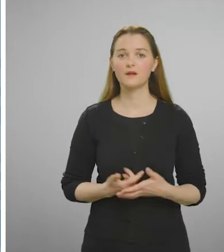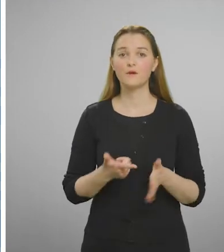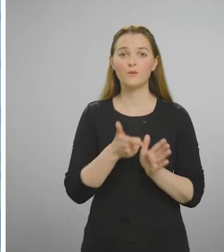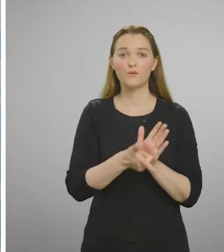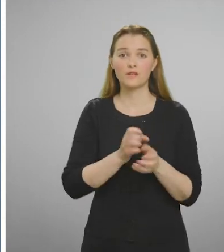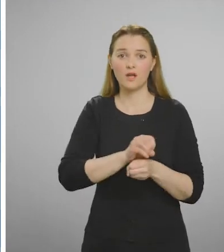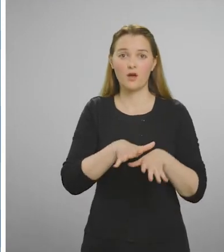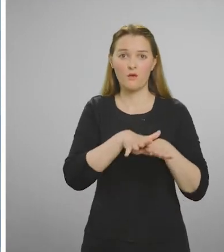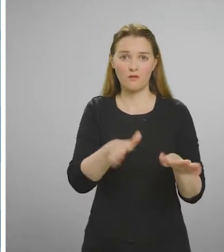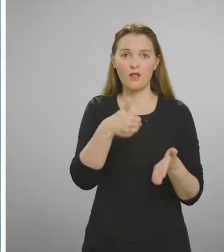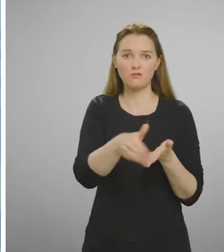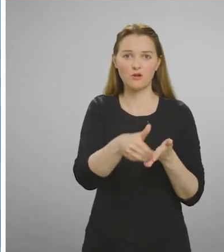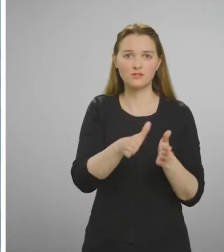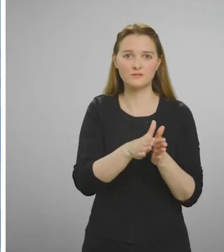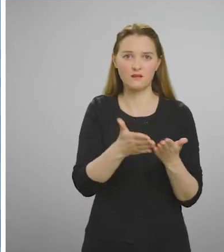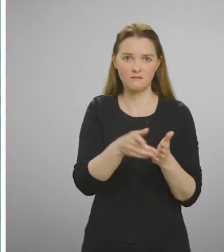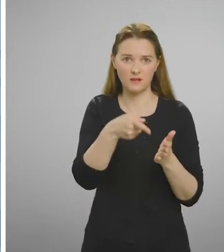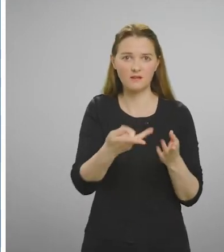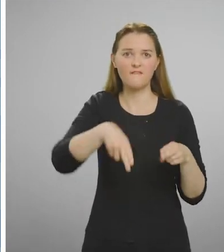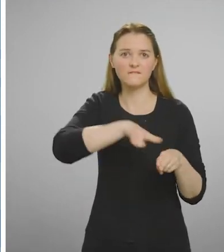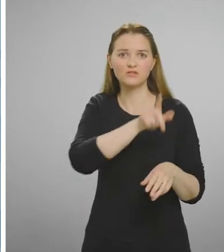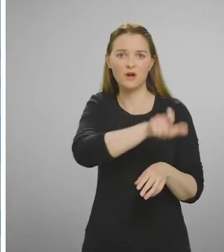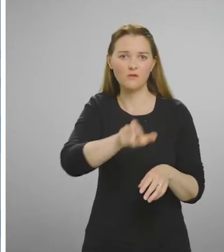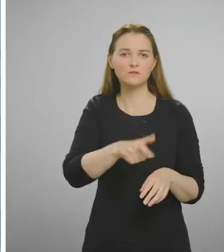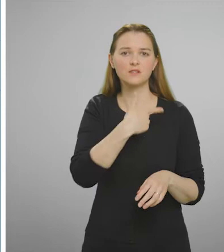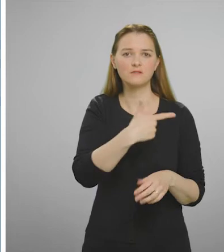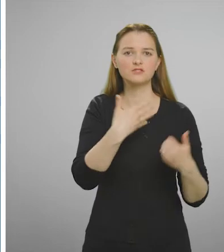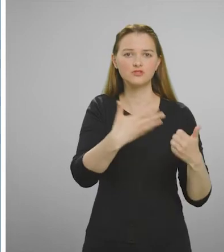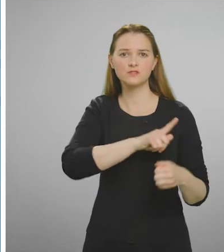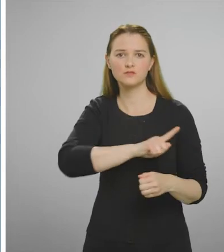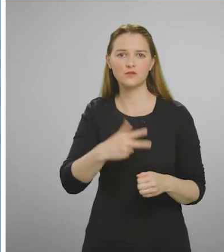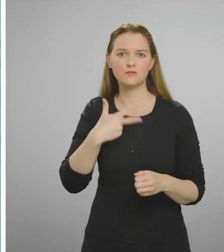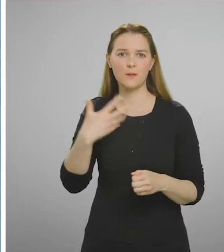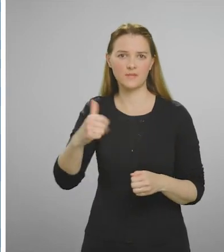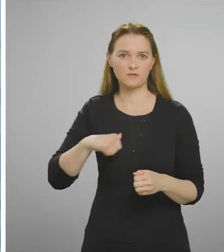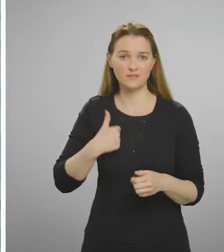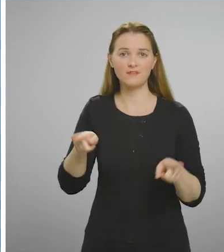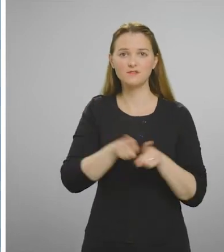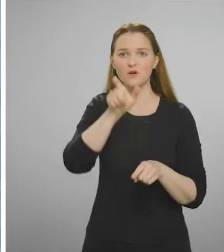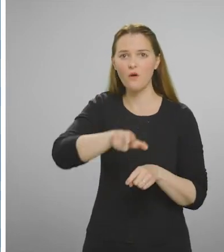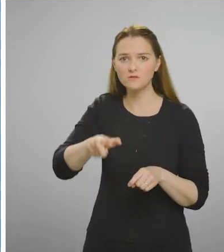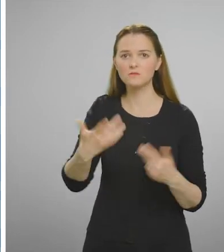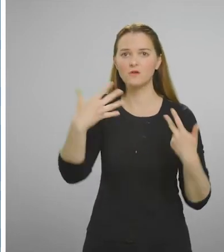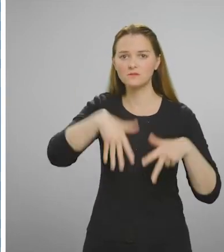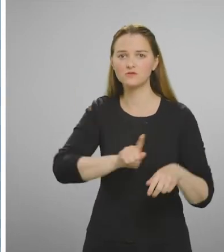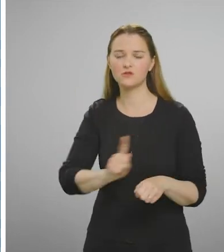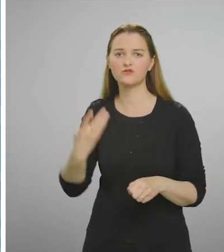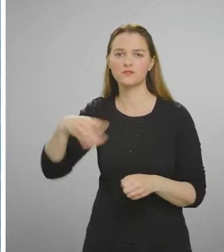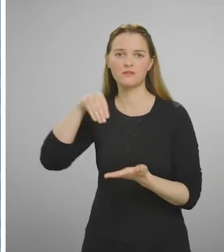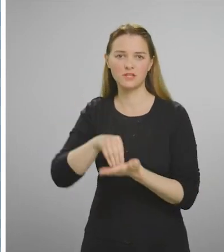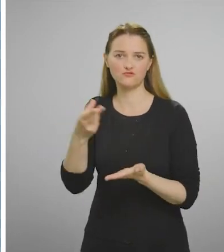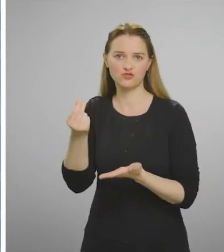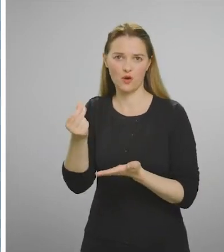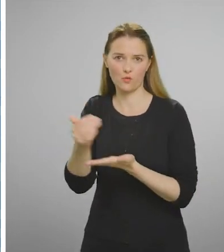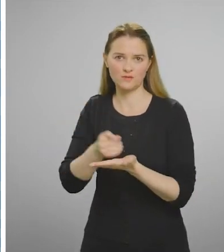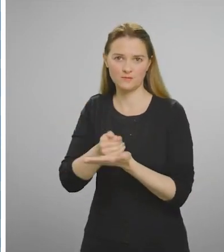Tijekom pandemije, rashode za knjige povećale su osobe u dobi od 26 do 35 godina i osobe s primanjima od 8 do